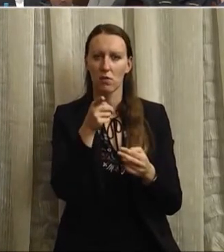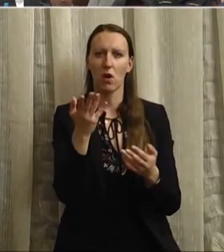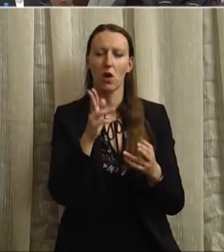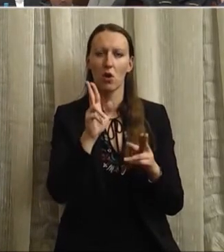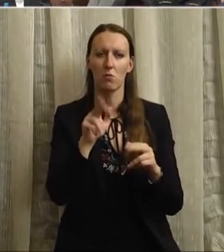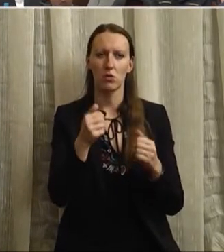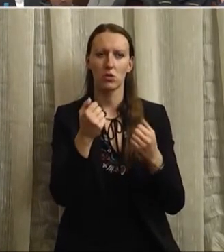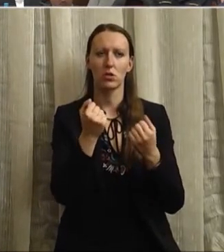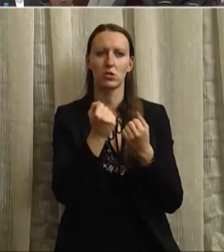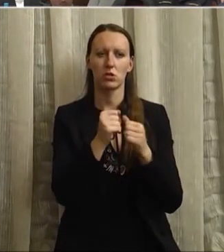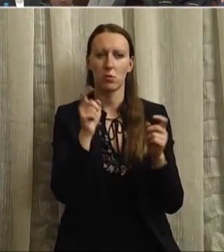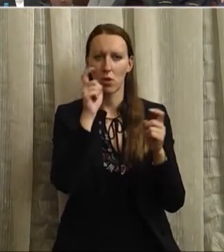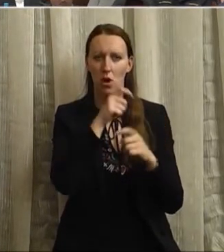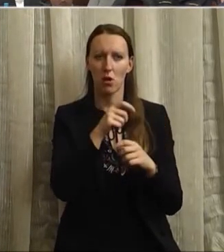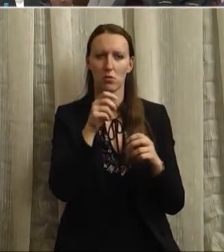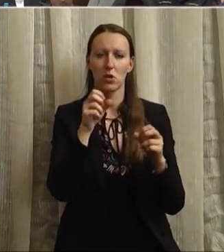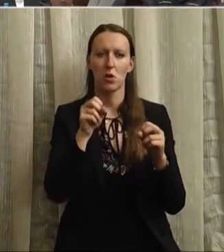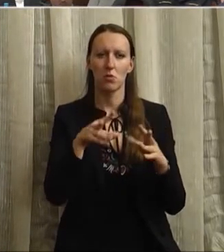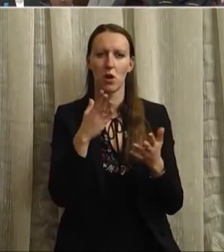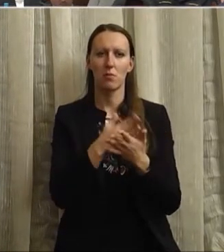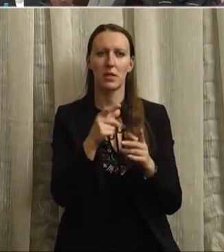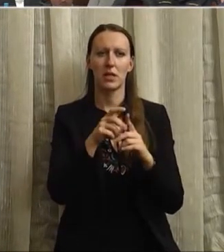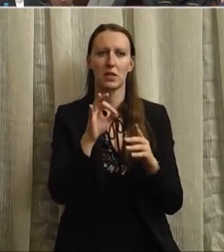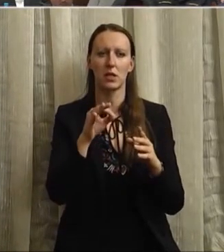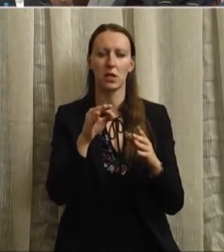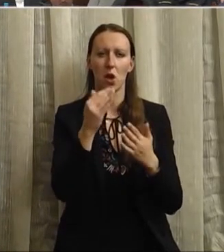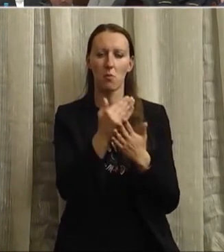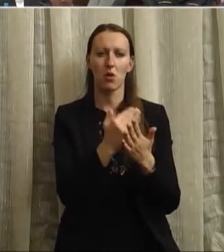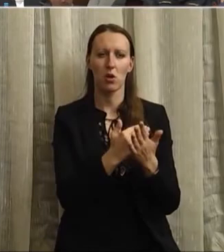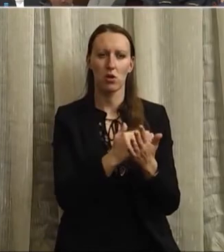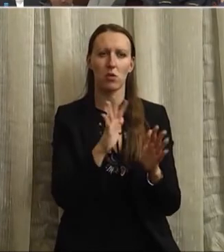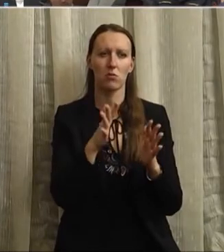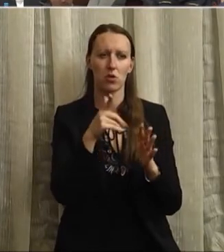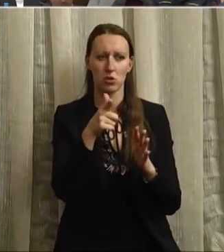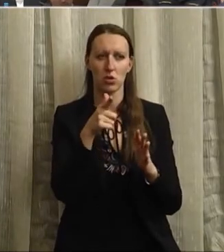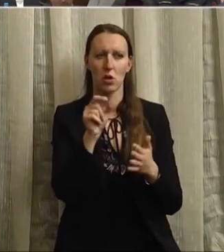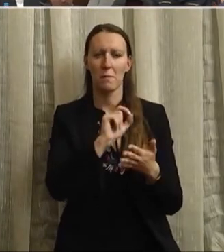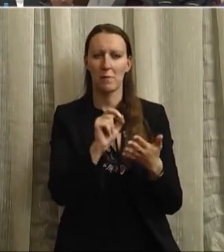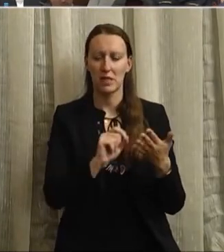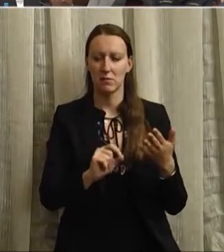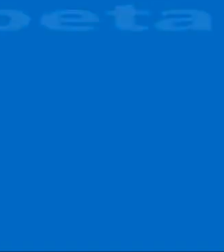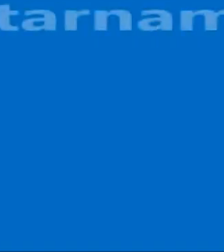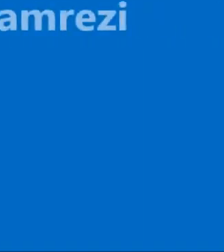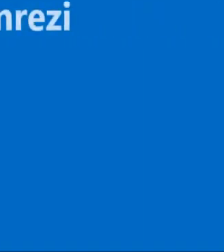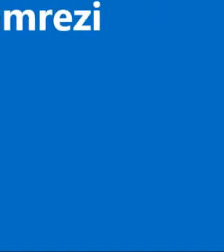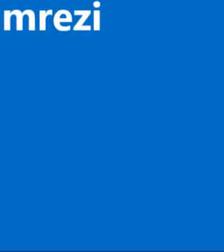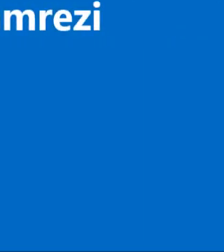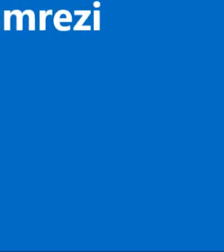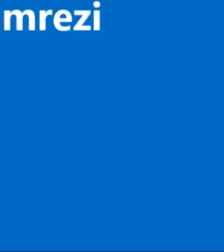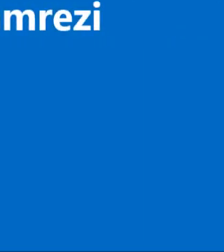kako može slobodna općina Pula u egzilu biti dio službenog protokola, pa možda ako možemo to pismeno dobiti.